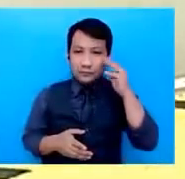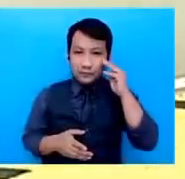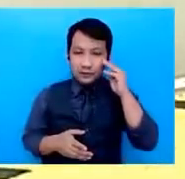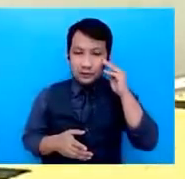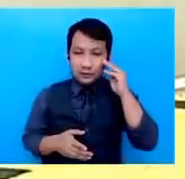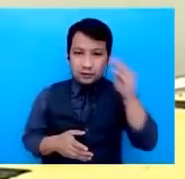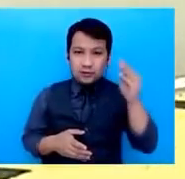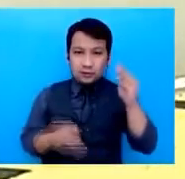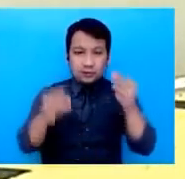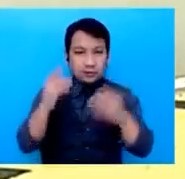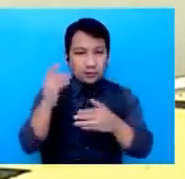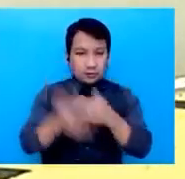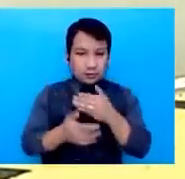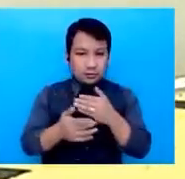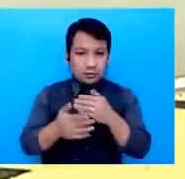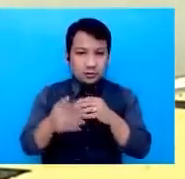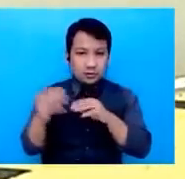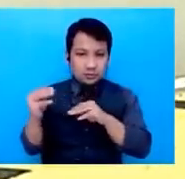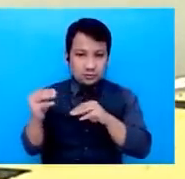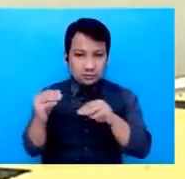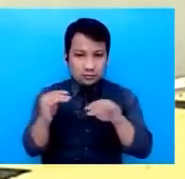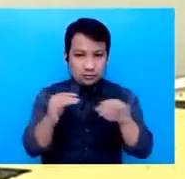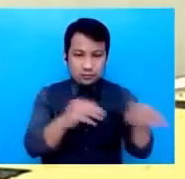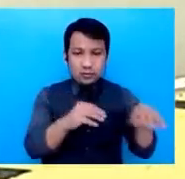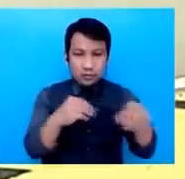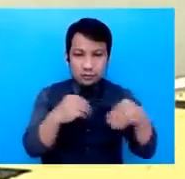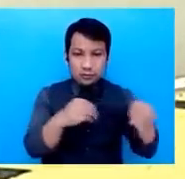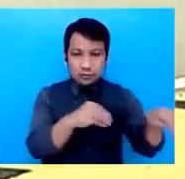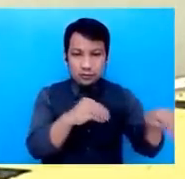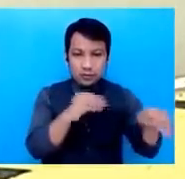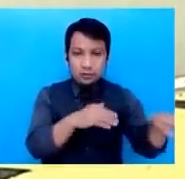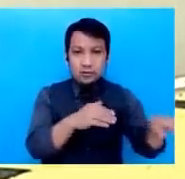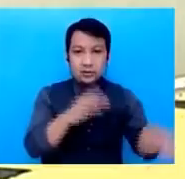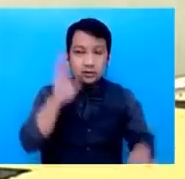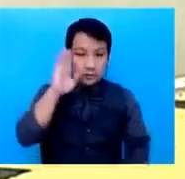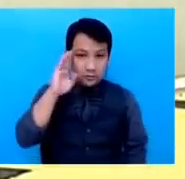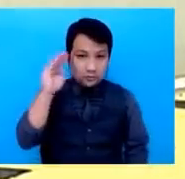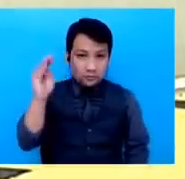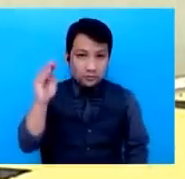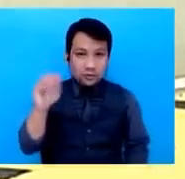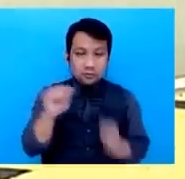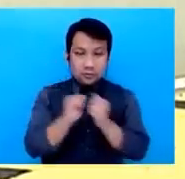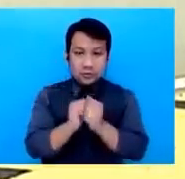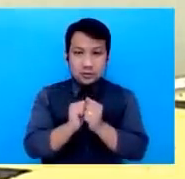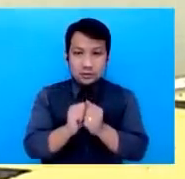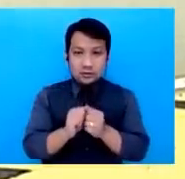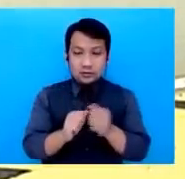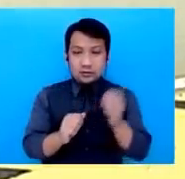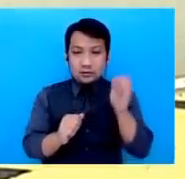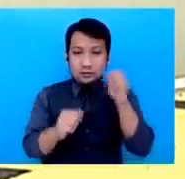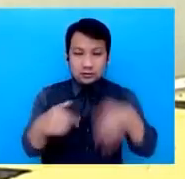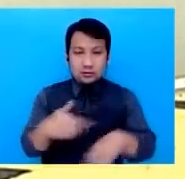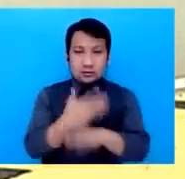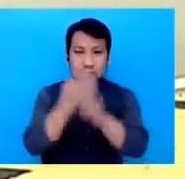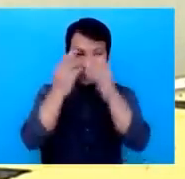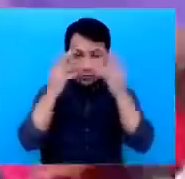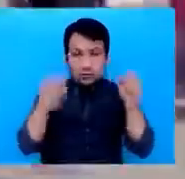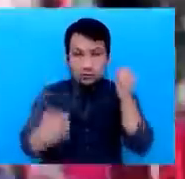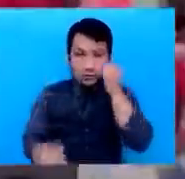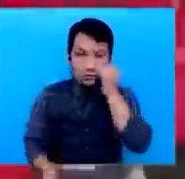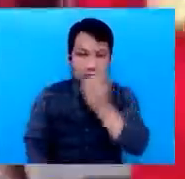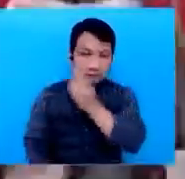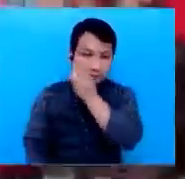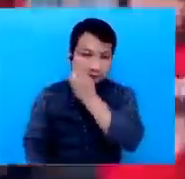Paolo Marga, maaga nagsimula ang caravan ni na presidential aspirant Bongbong Marcos at kanyang katandem na si Davao City Mayor Sara